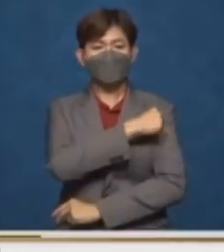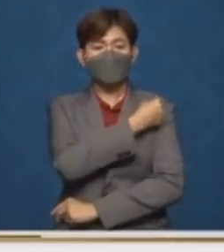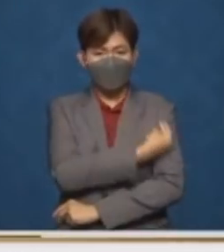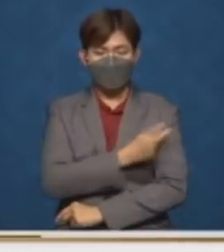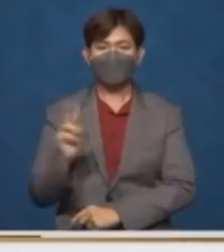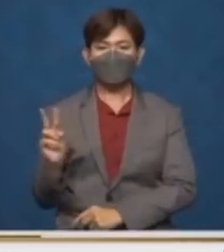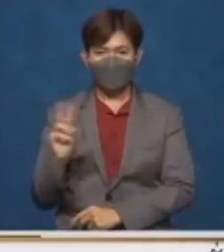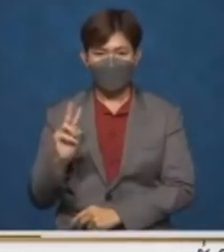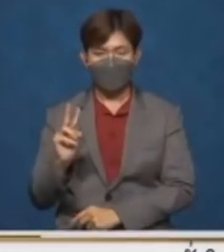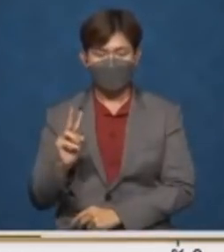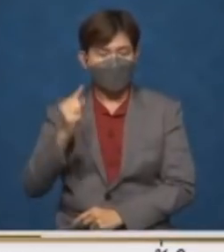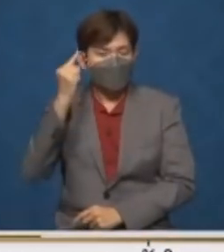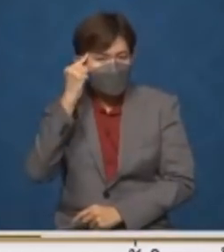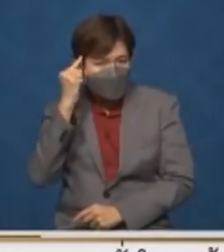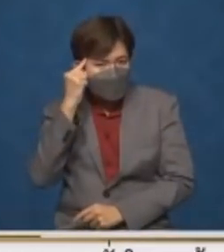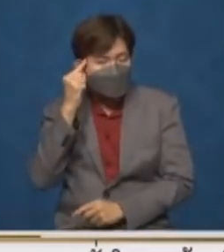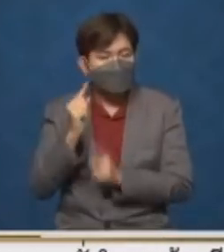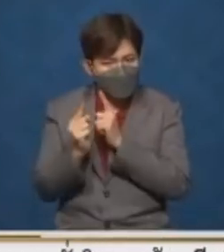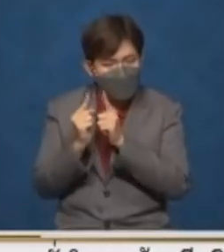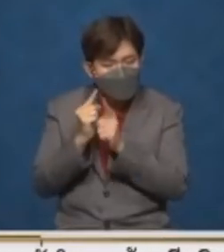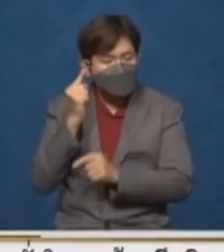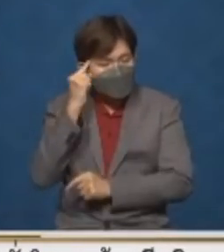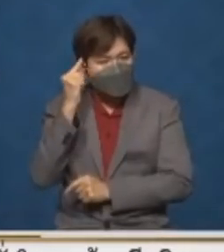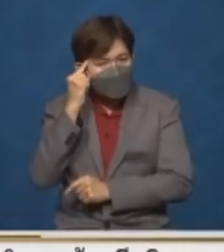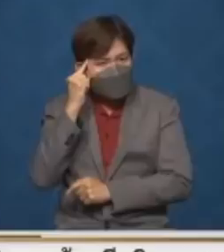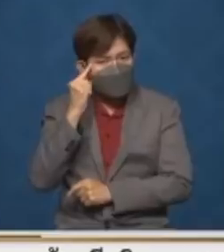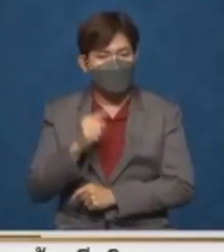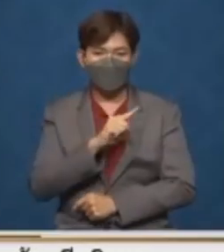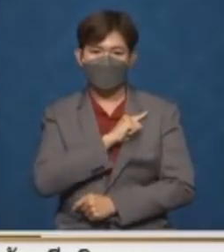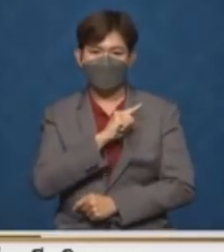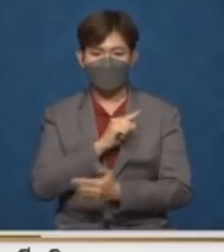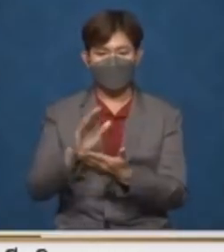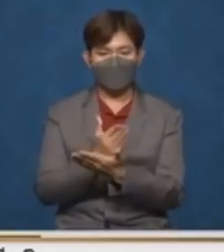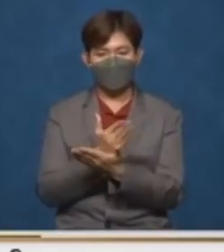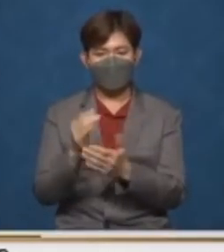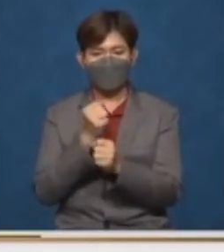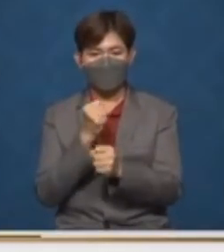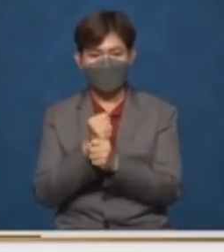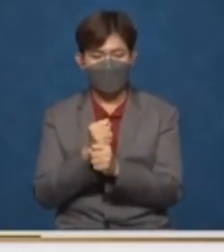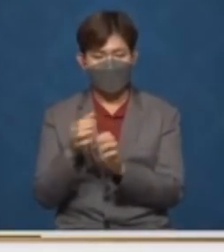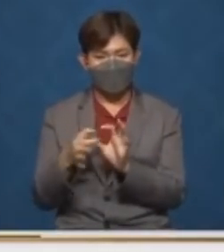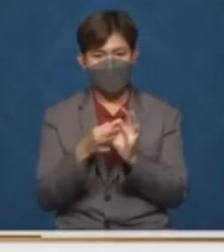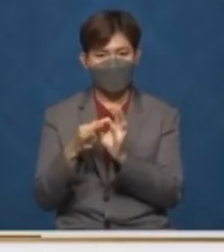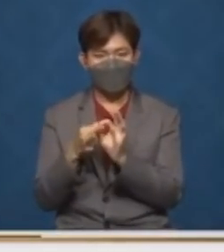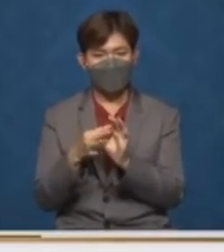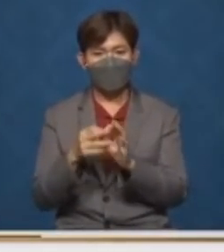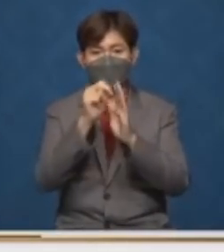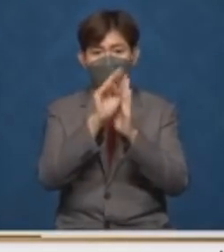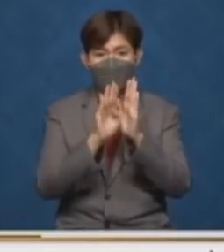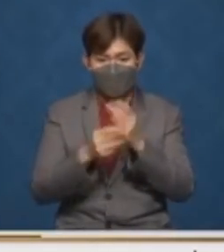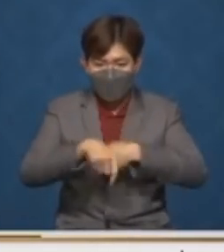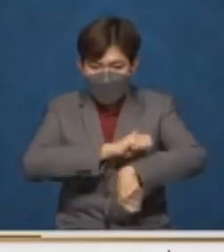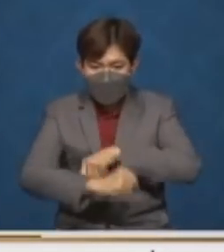เป็นตัวการรู้เห็นเป็นใจกัน ในลกษณะแ่งแยกหนาที่การทำ็ขบวนการทั้งในระดับนโยบาย แลระดบปฏิบัติ